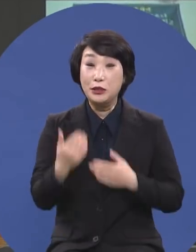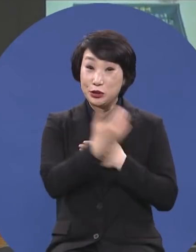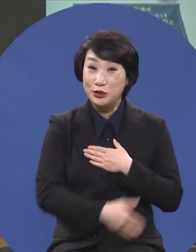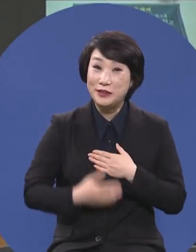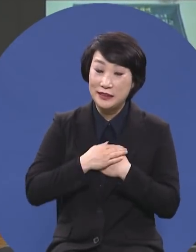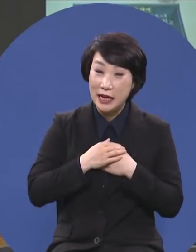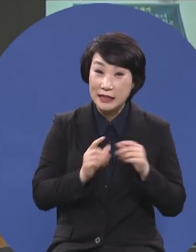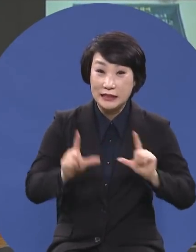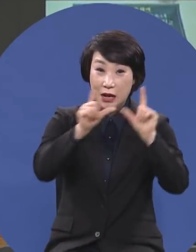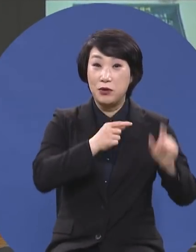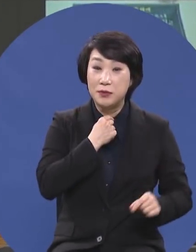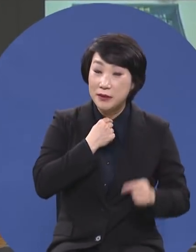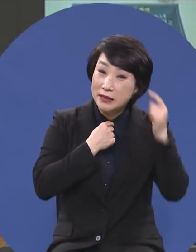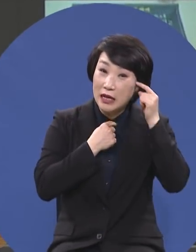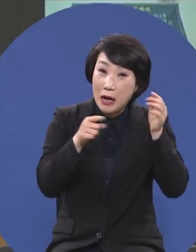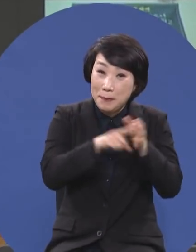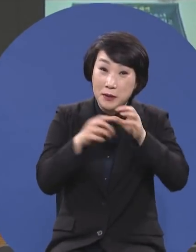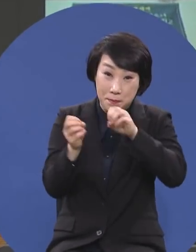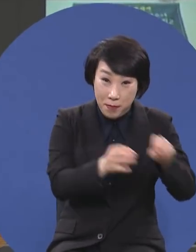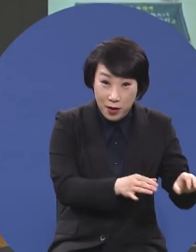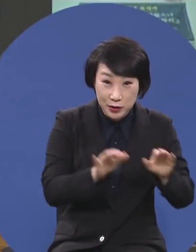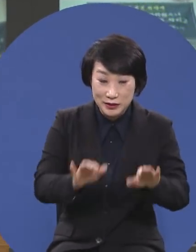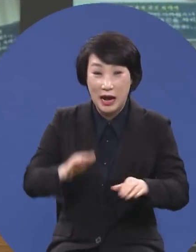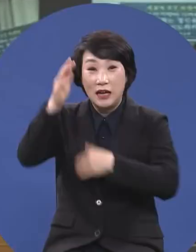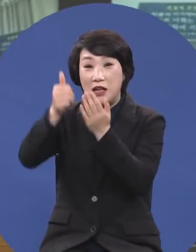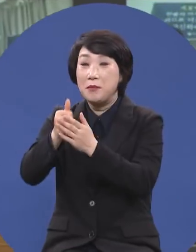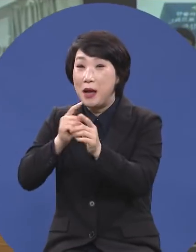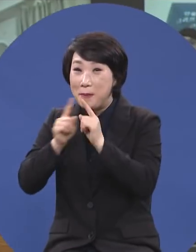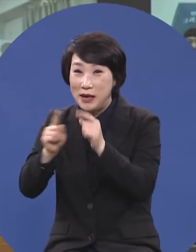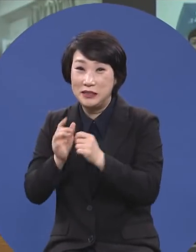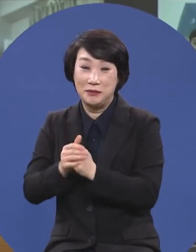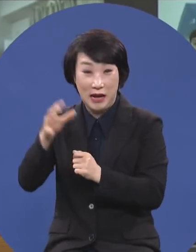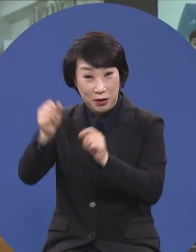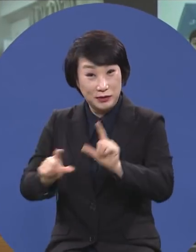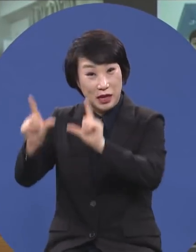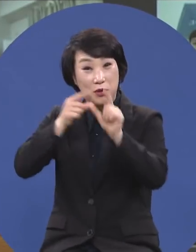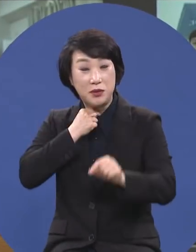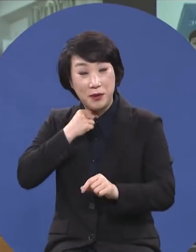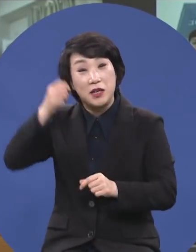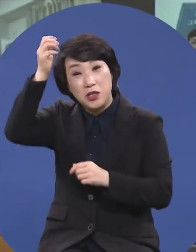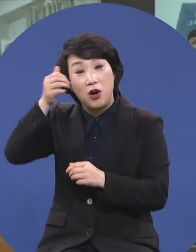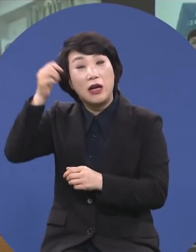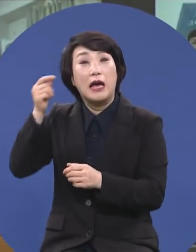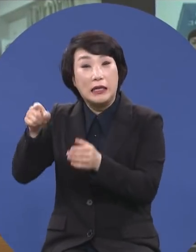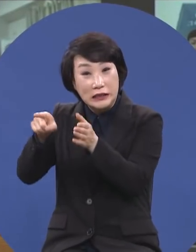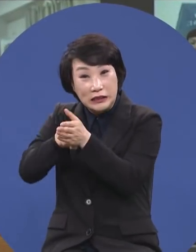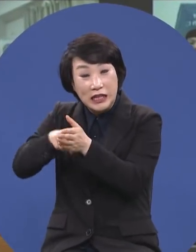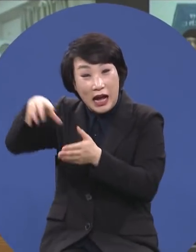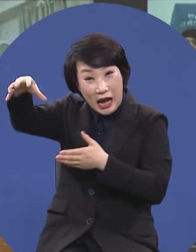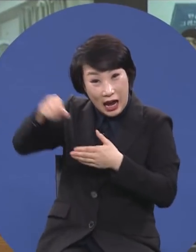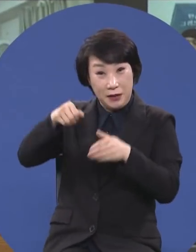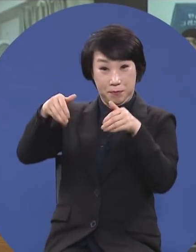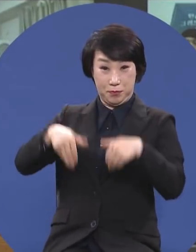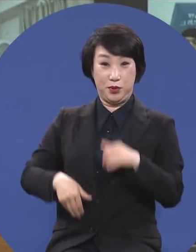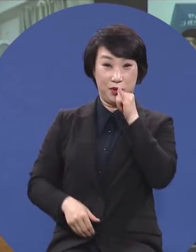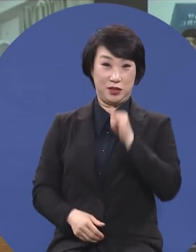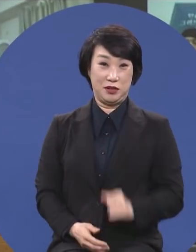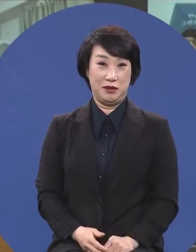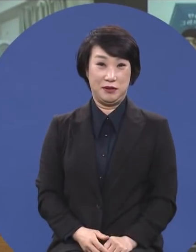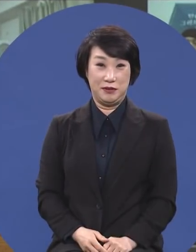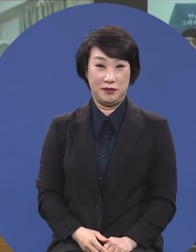육신에 살려는 신념을 버리고 하나님 말씀으로 살려는 영적인 신앙을 가져라.